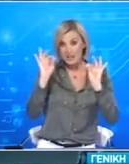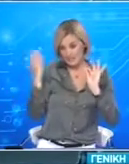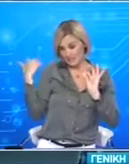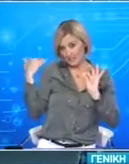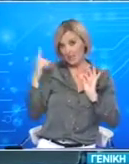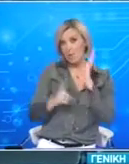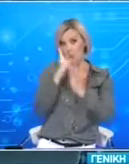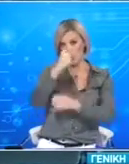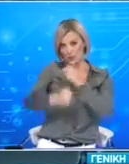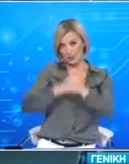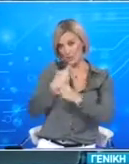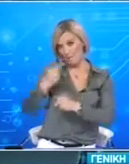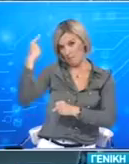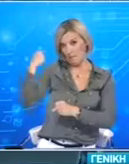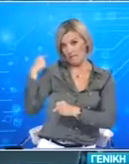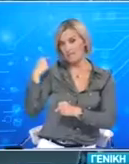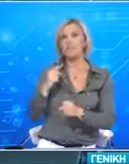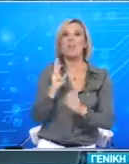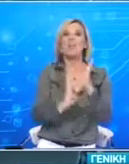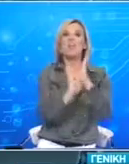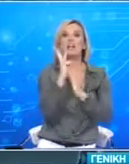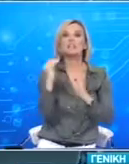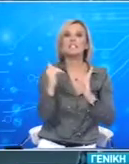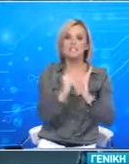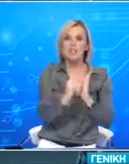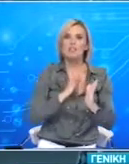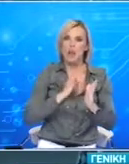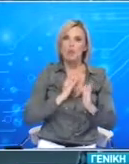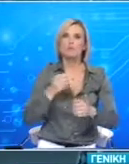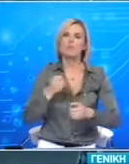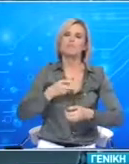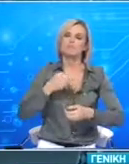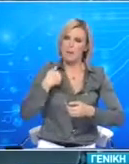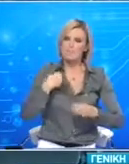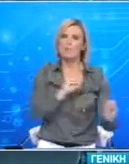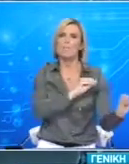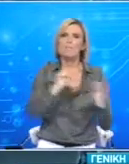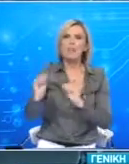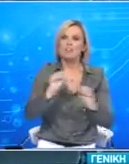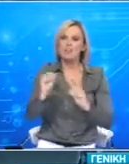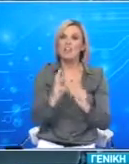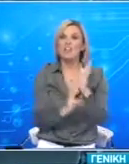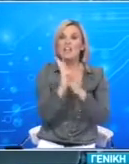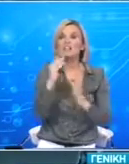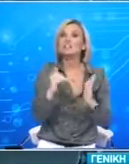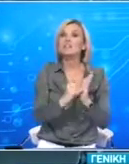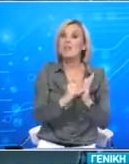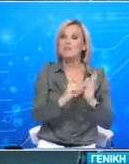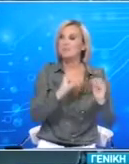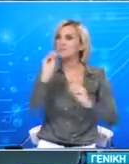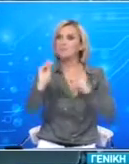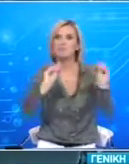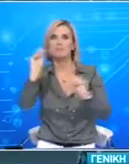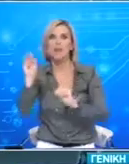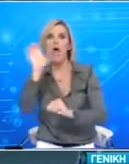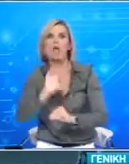13.500 μετανάστες, από τον Ιούλιο του 2019 συνολικά 20.000. Θέλω να σημειώσω ότι ενώ